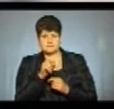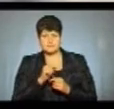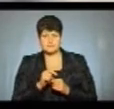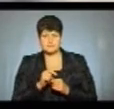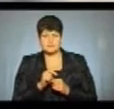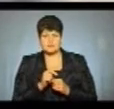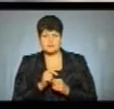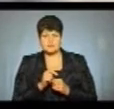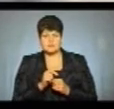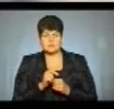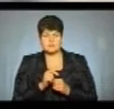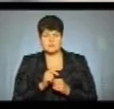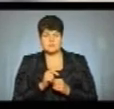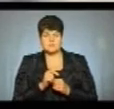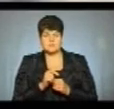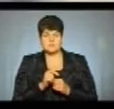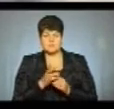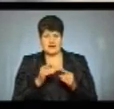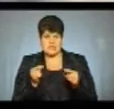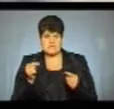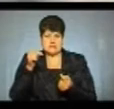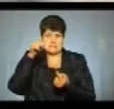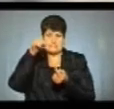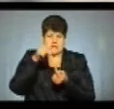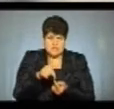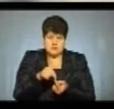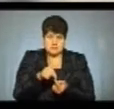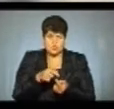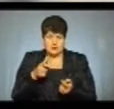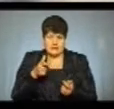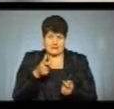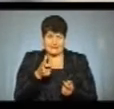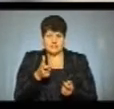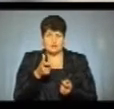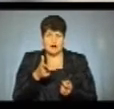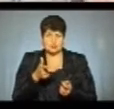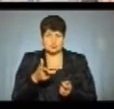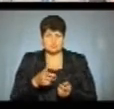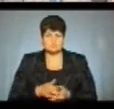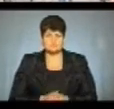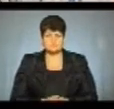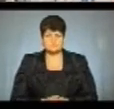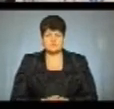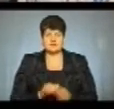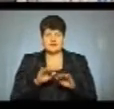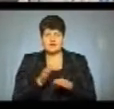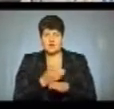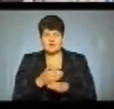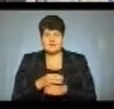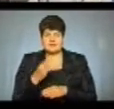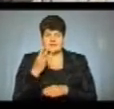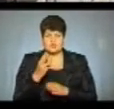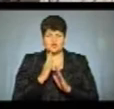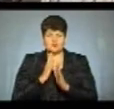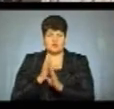Тут мішень. Воно має бути отак, от зійтись. І тоді нажимаєш. Діти розділились на три шеренги,